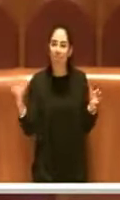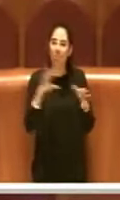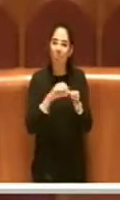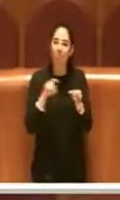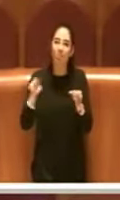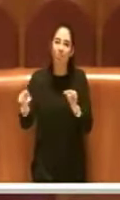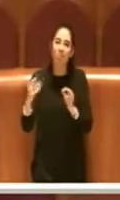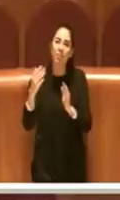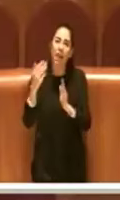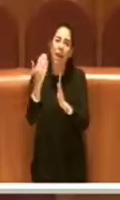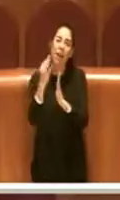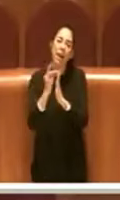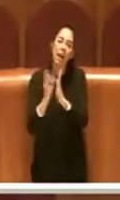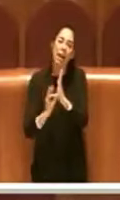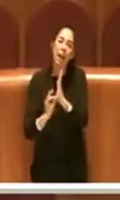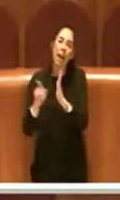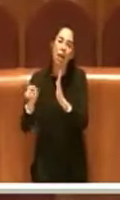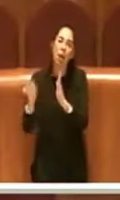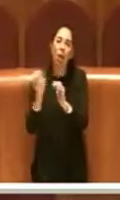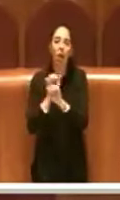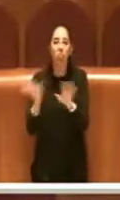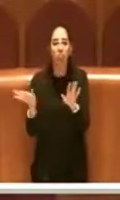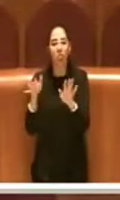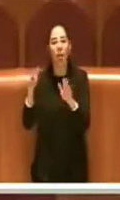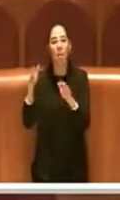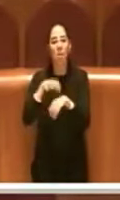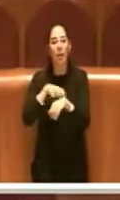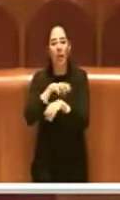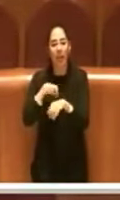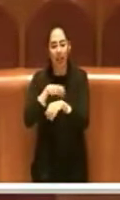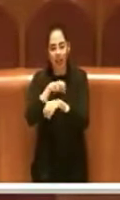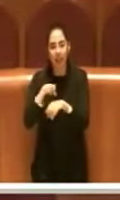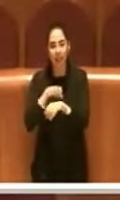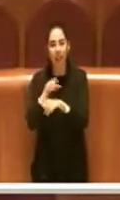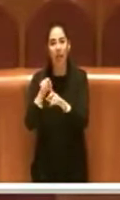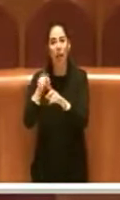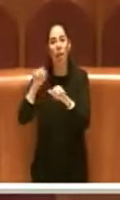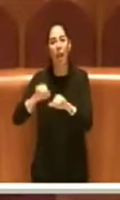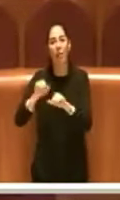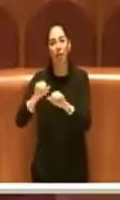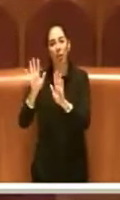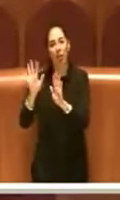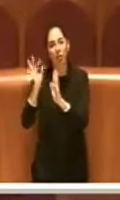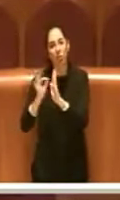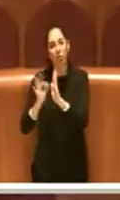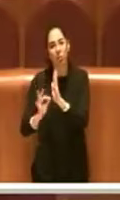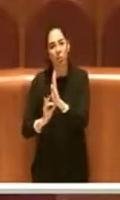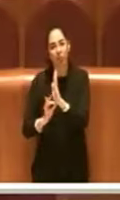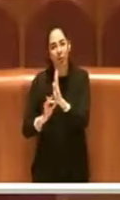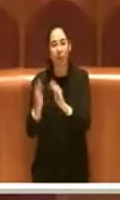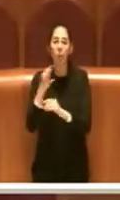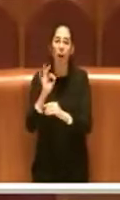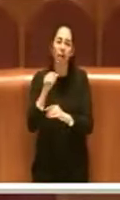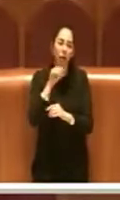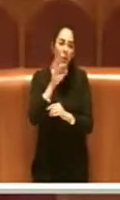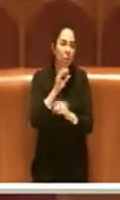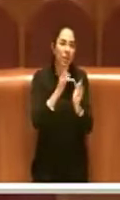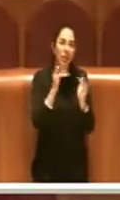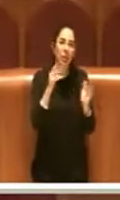dal Ministero della Salute ormai qualche giorno fa. In particolare, ed è già reperibile sul sito della Regione